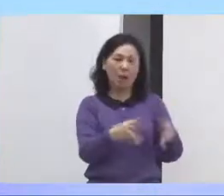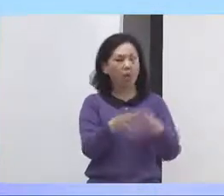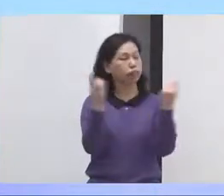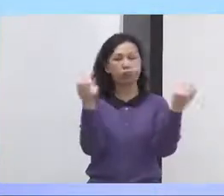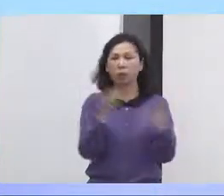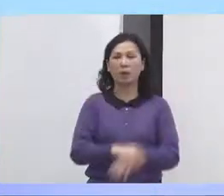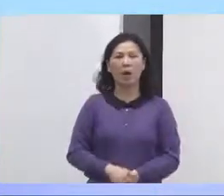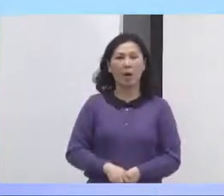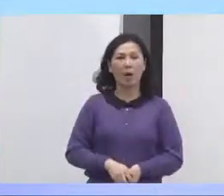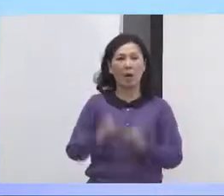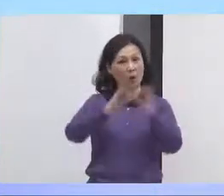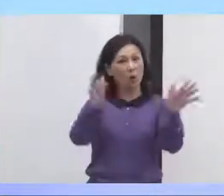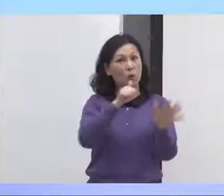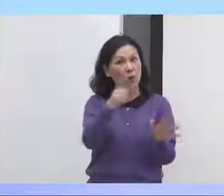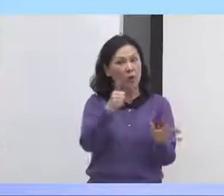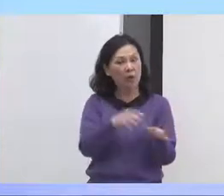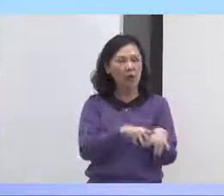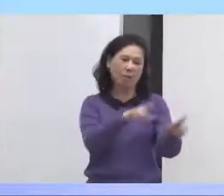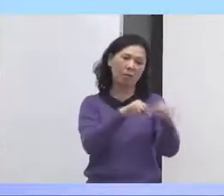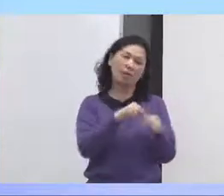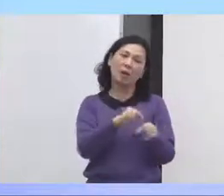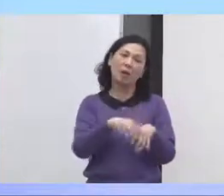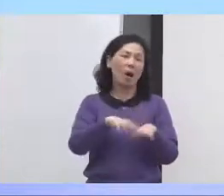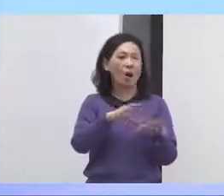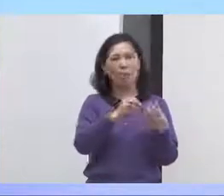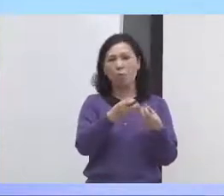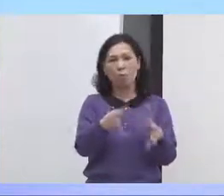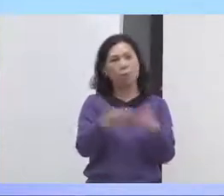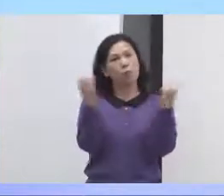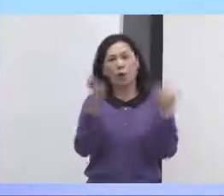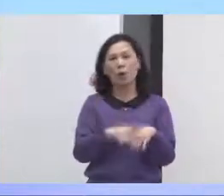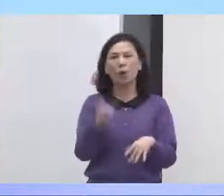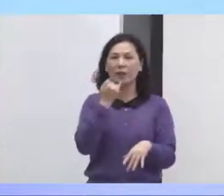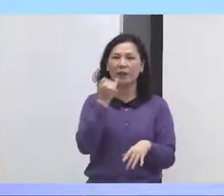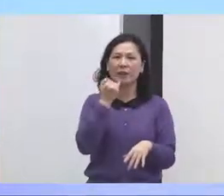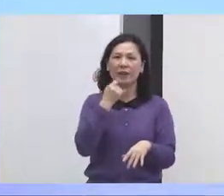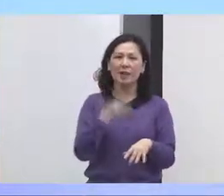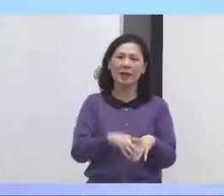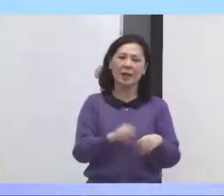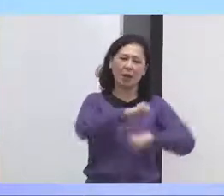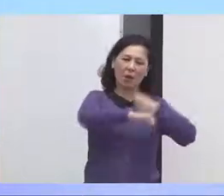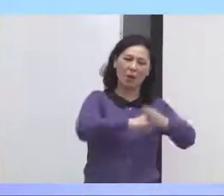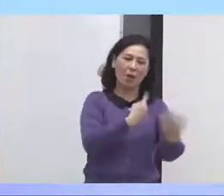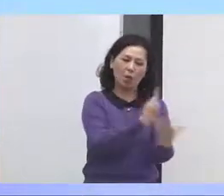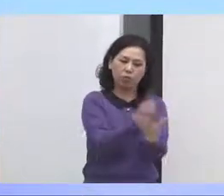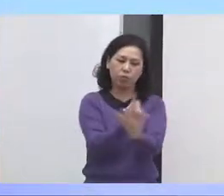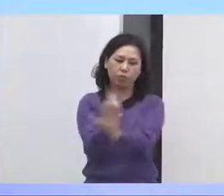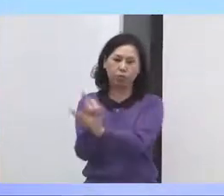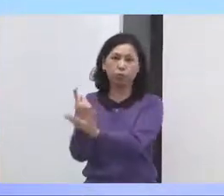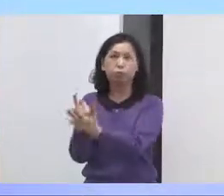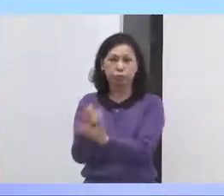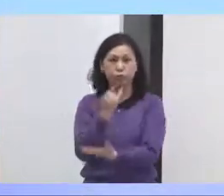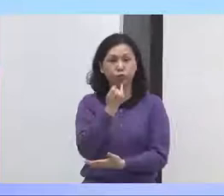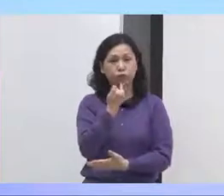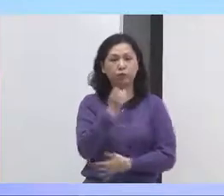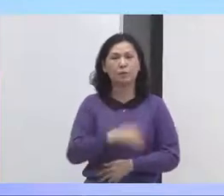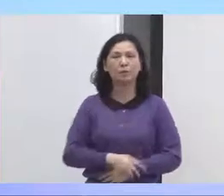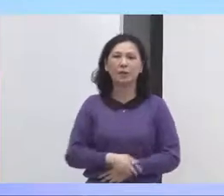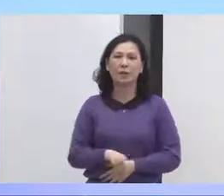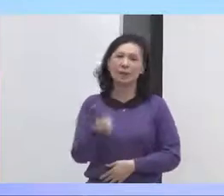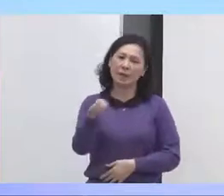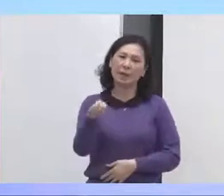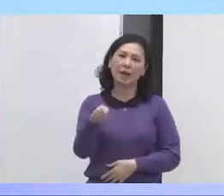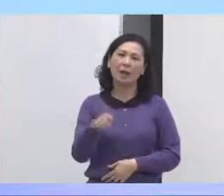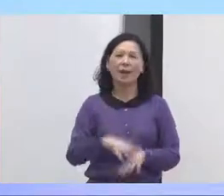言，你就可以去大松、小松、各种松，对不对？ 对， 好，因为 COC 基本上就是一些 common sense 把